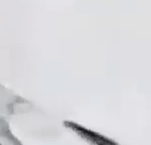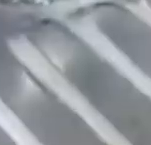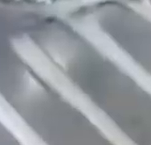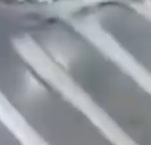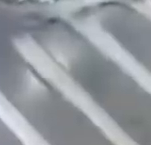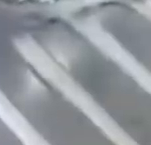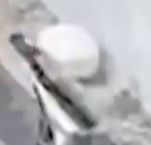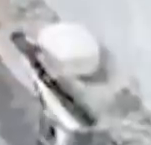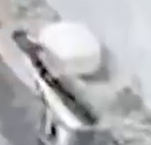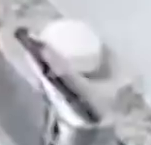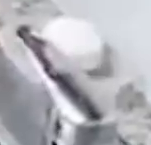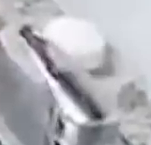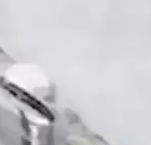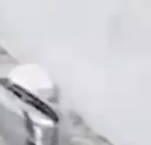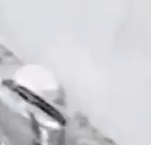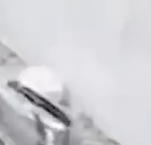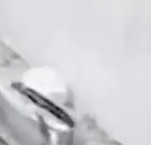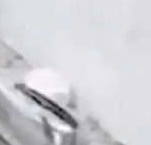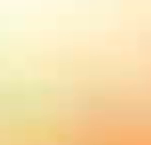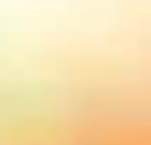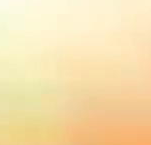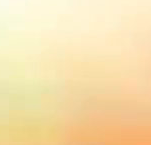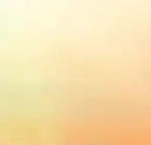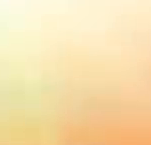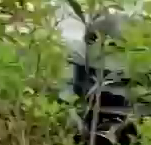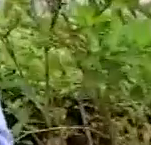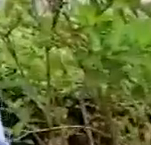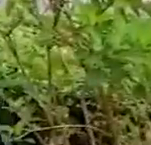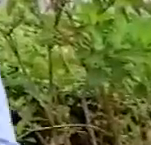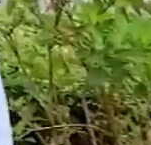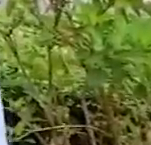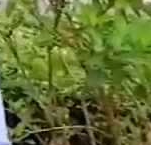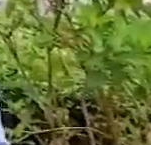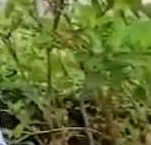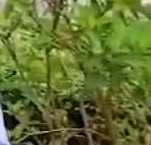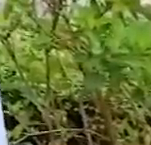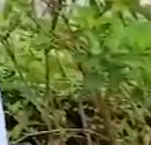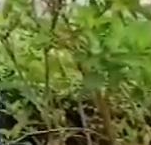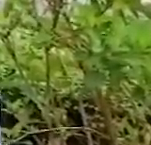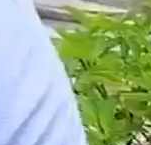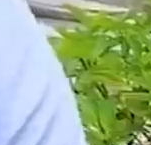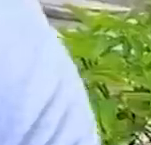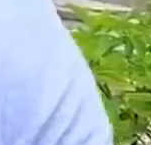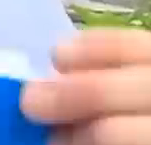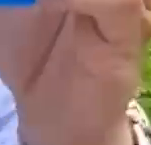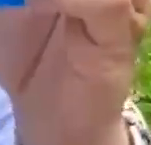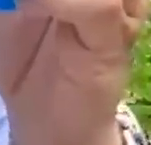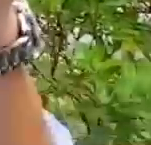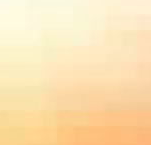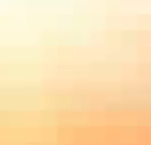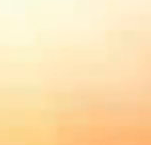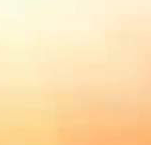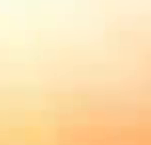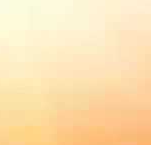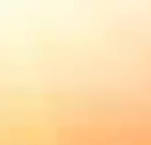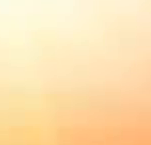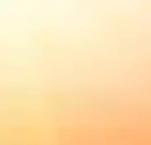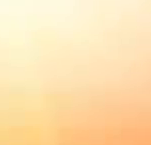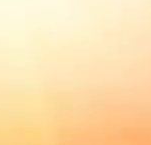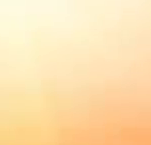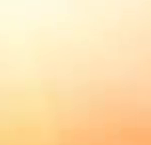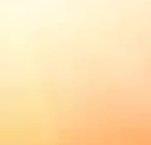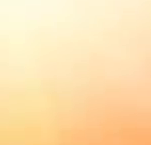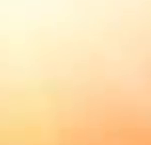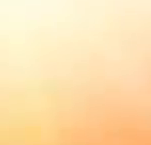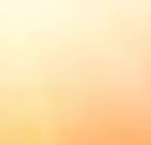pa lamang, ipang-iba kung nauuna ka. Kung sa unang hirit ay panalo ka,